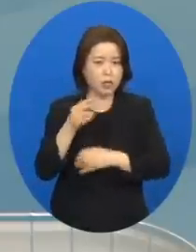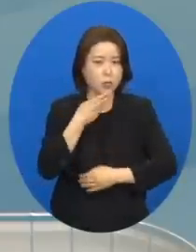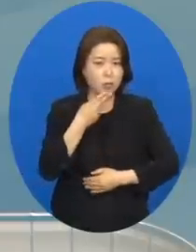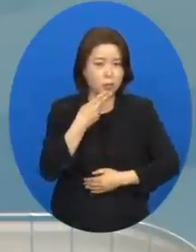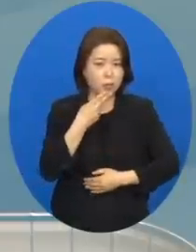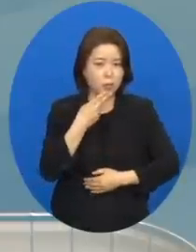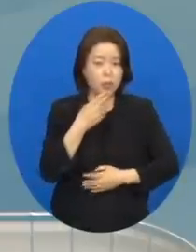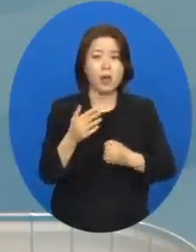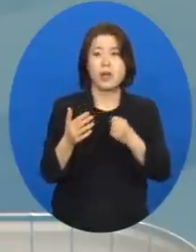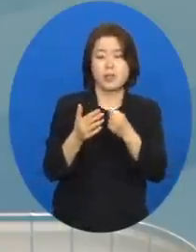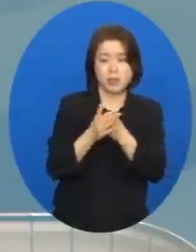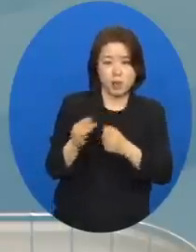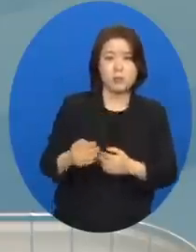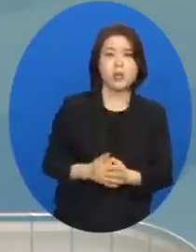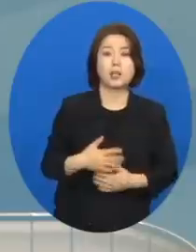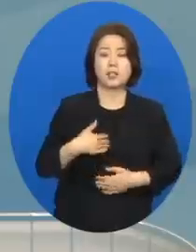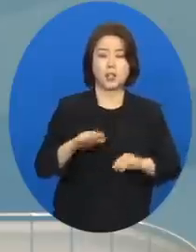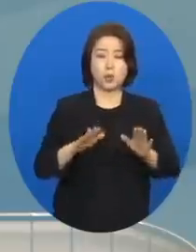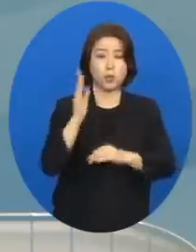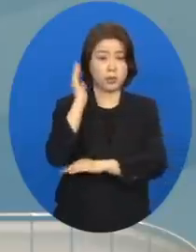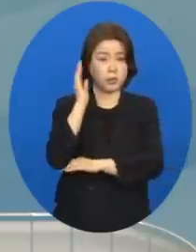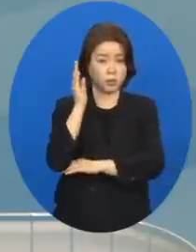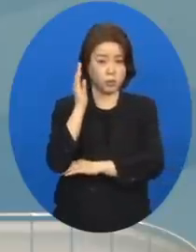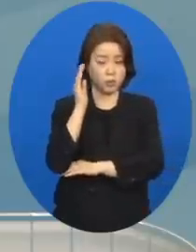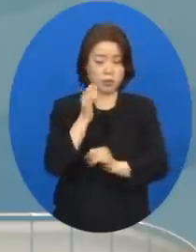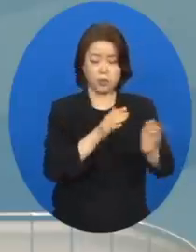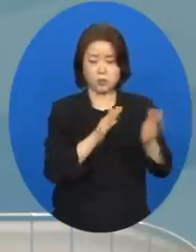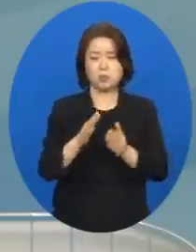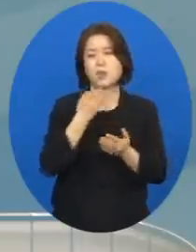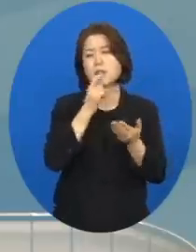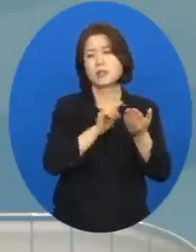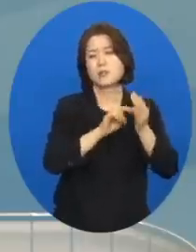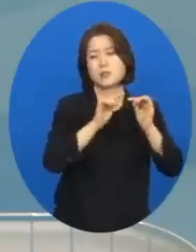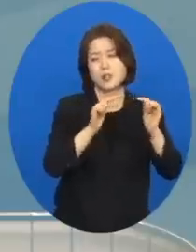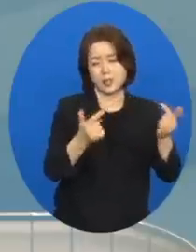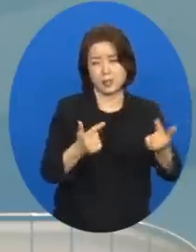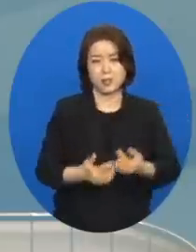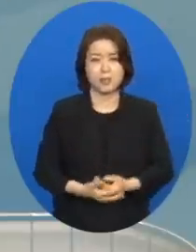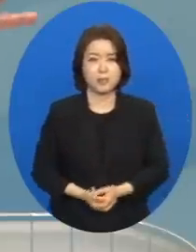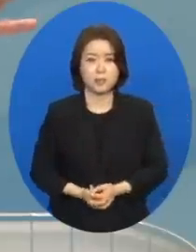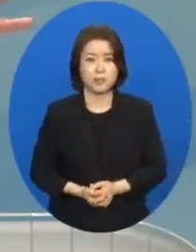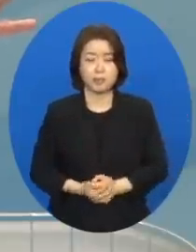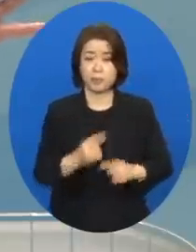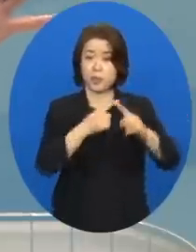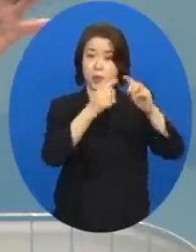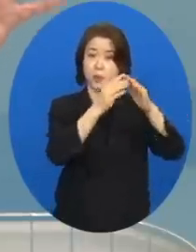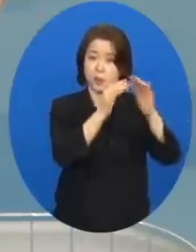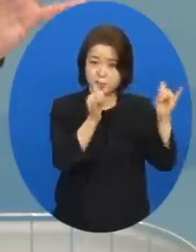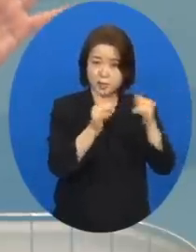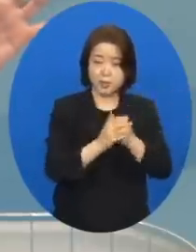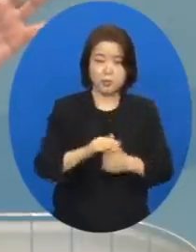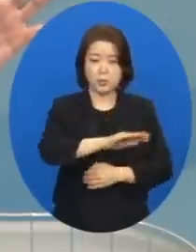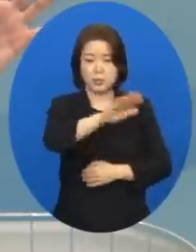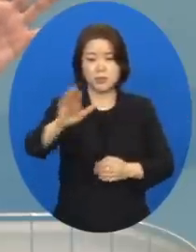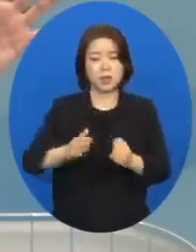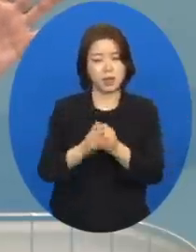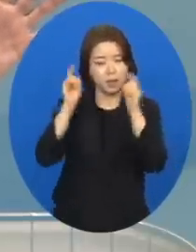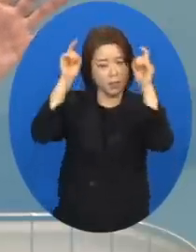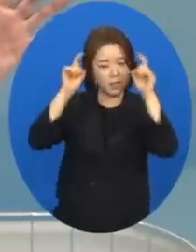그래서 제가 오늘 설교를 준비하는 일이 쉽지 않았던 거예요. 교인들은 다